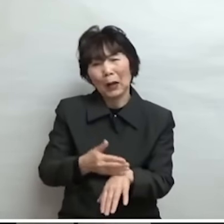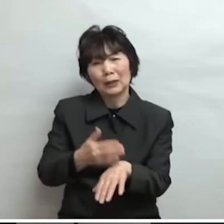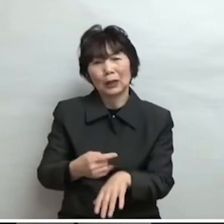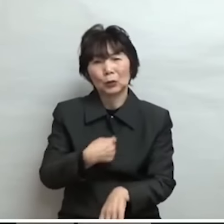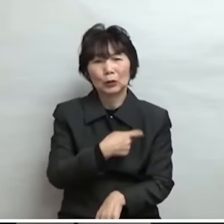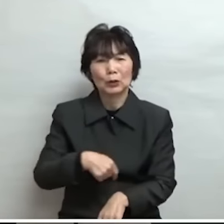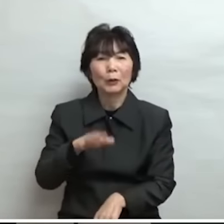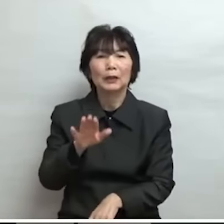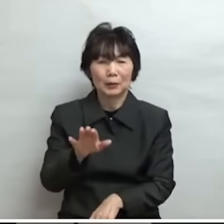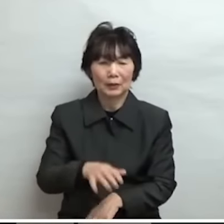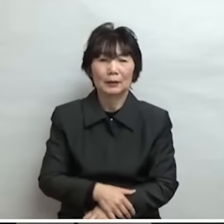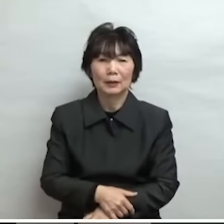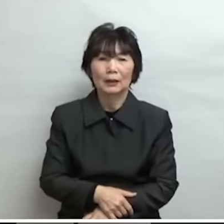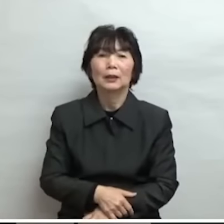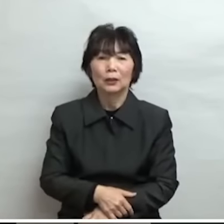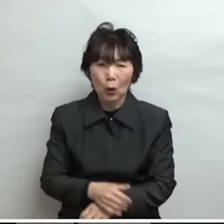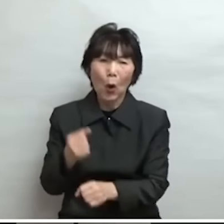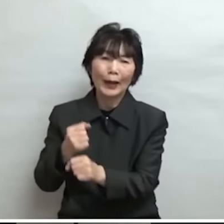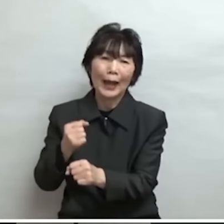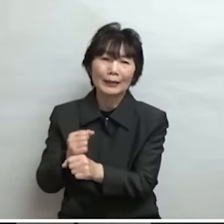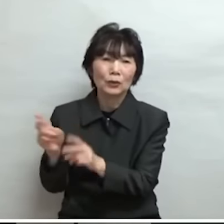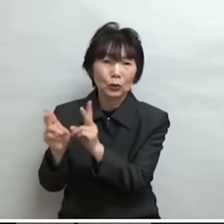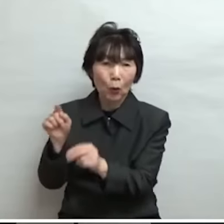いつもの通りですけども、建設業界とか、